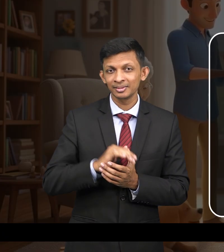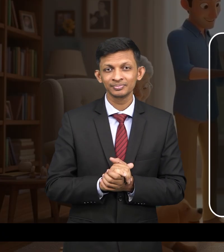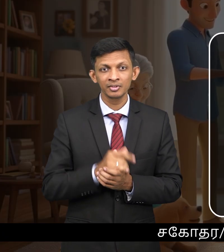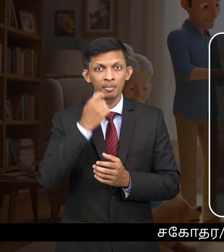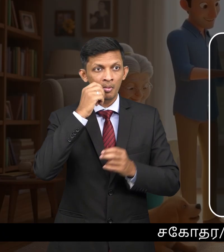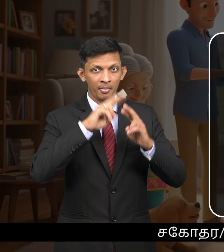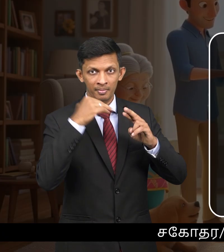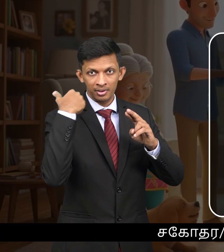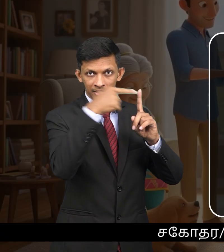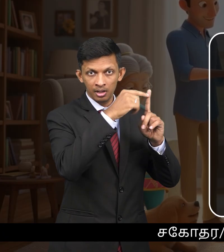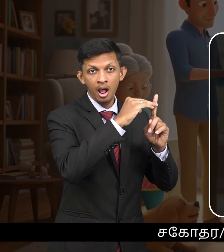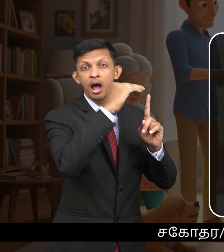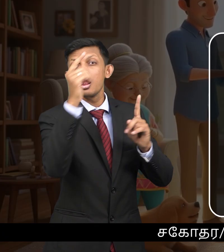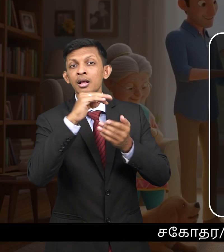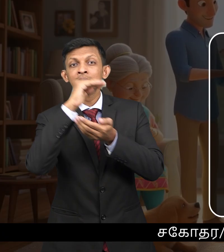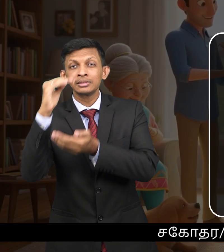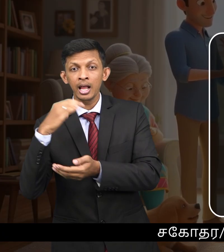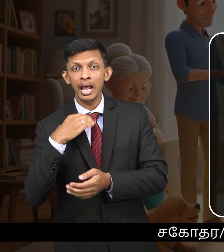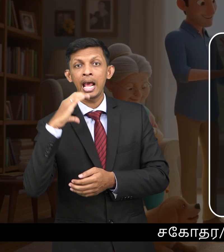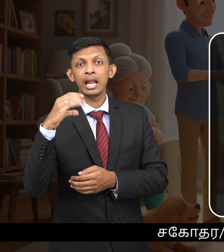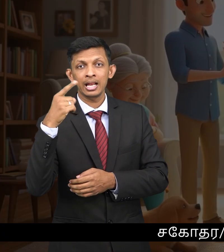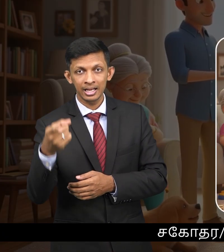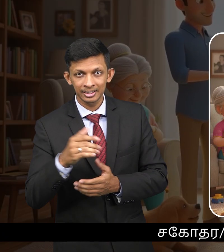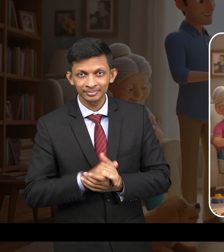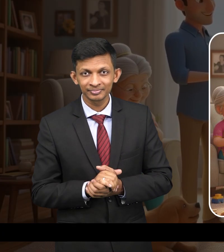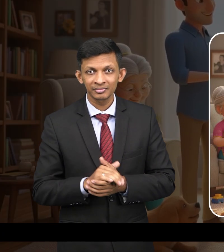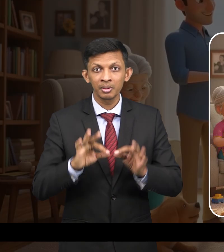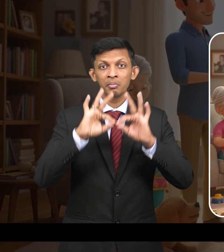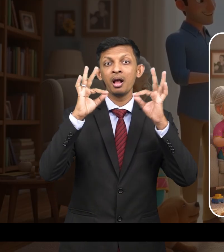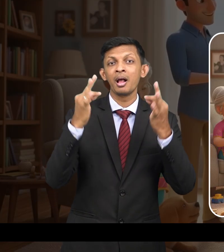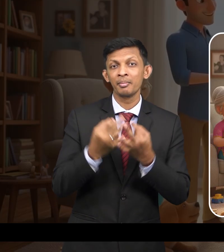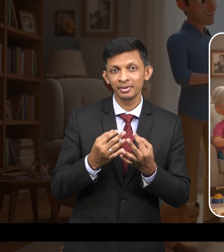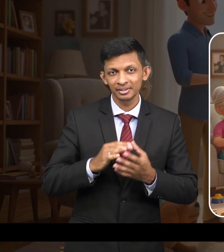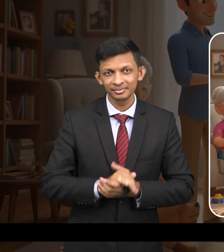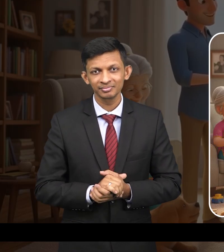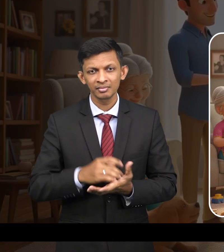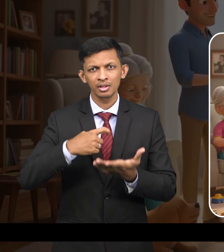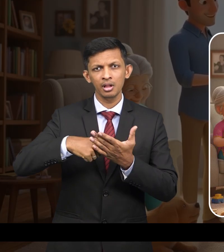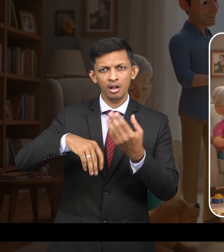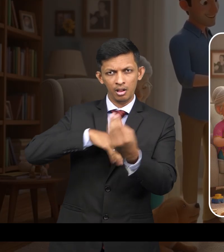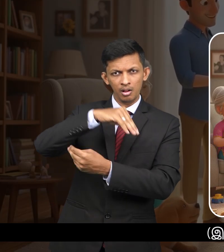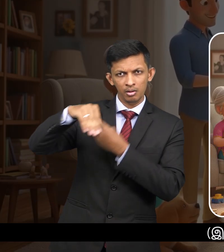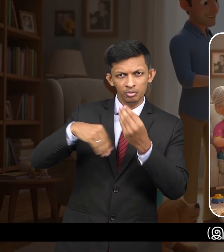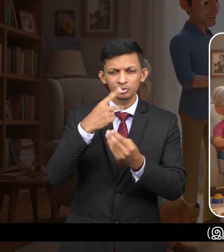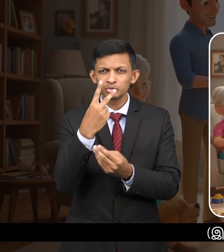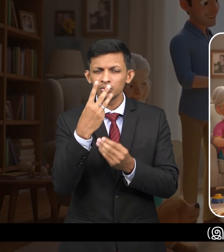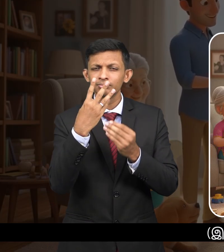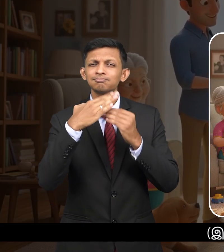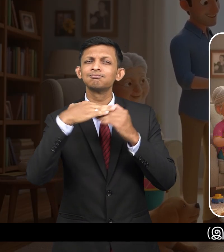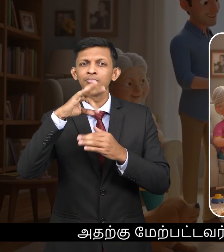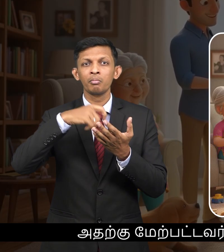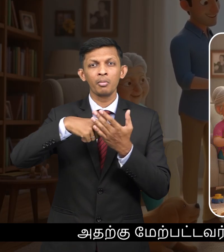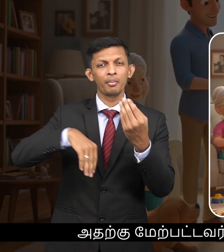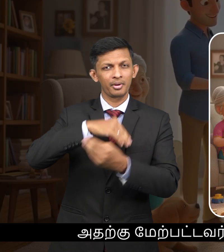அத்தை, சகோதர மற்றும் சகோதரி, மகன் மற்றும் மகள். குடும்பம் உறவு முறை, அதாவது